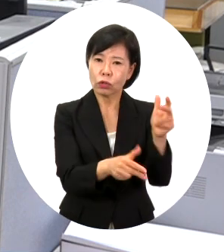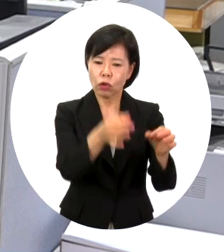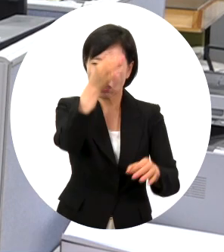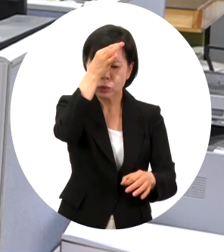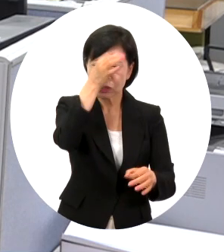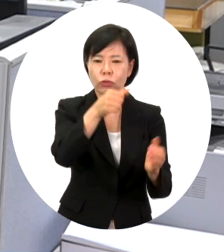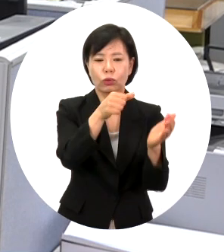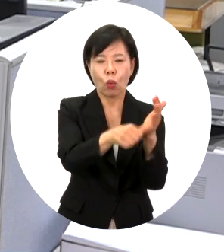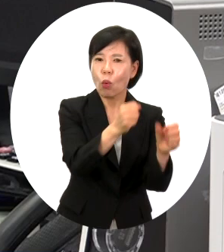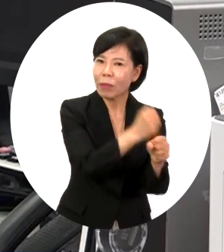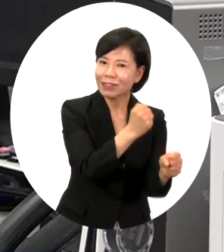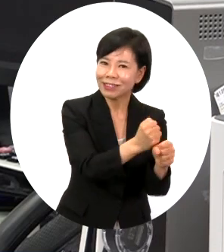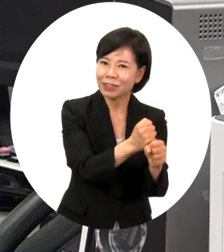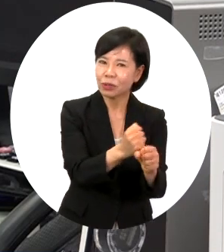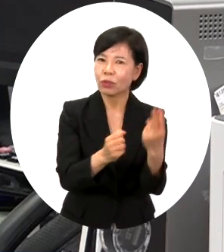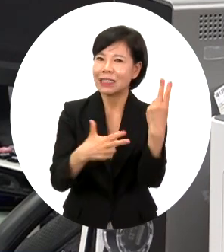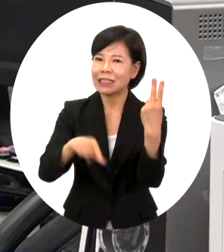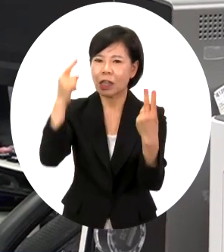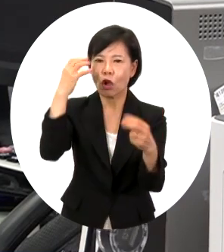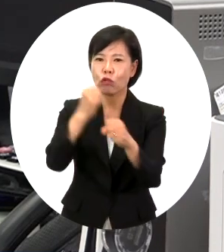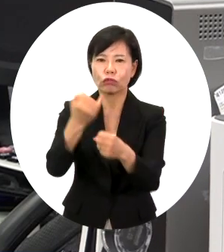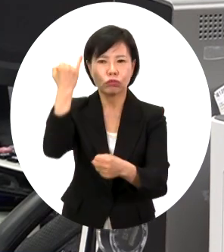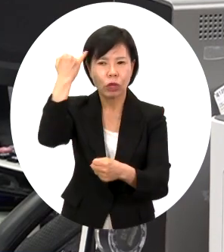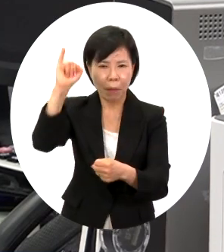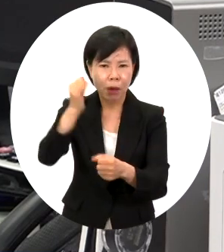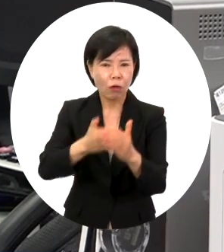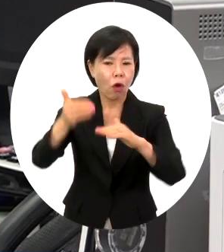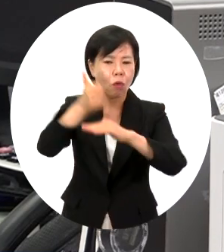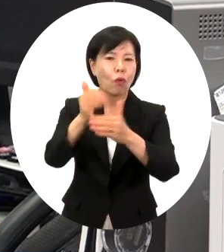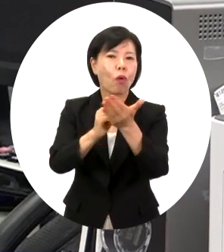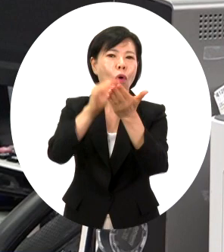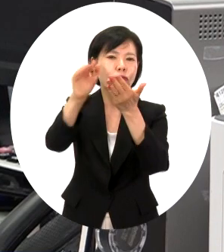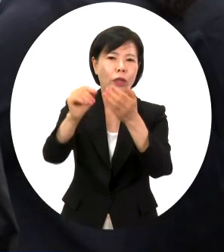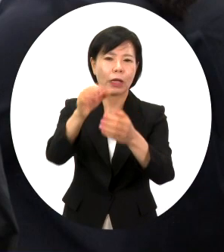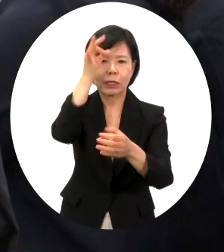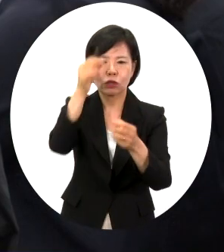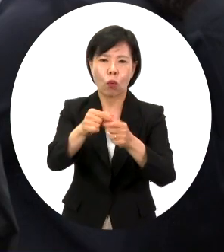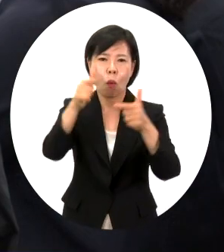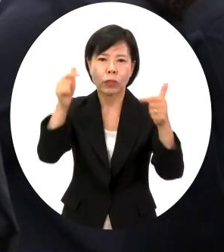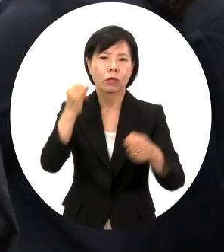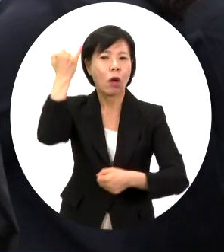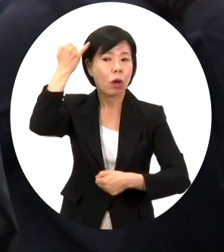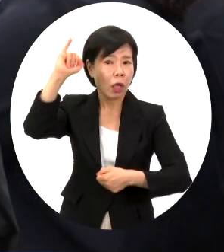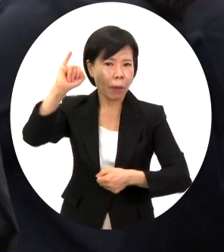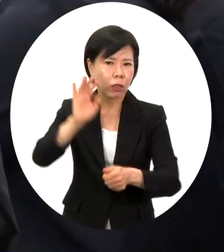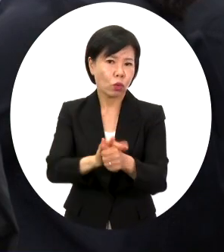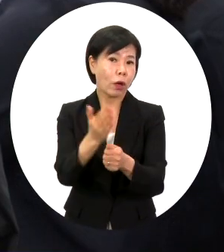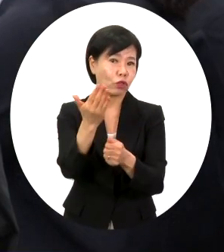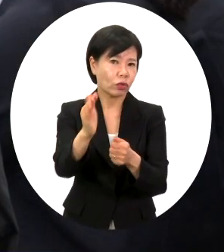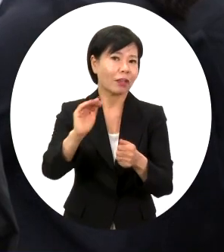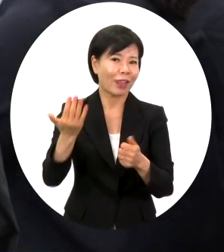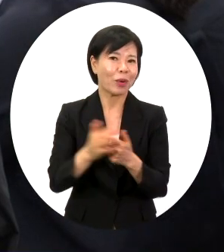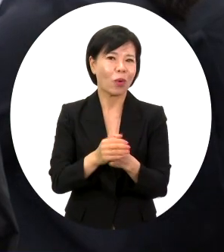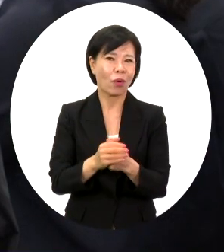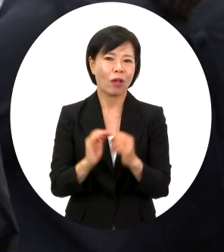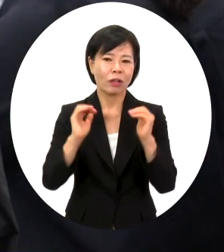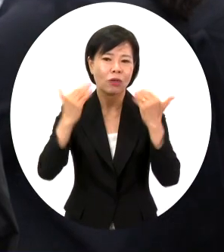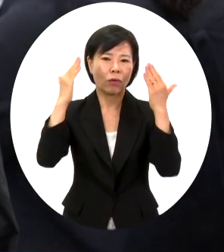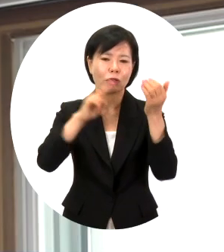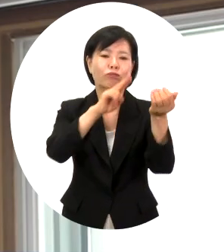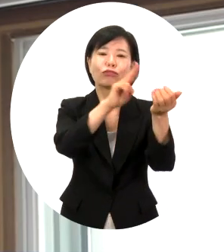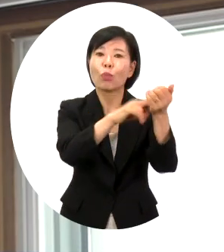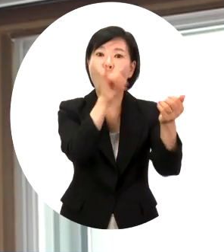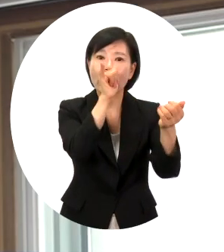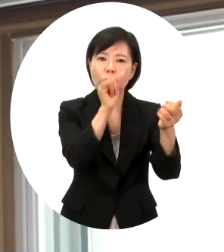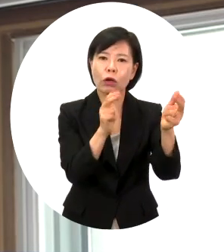지원 기업은 기술 제품 양산화와 1차 연구개발 성공 후 기술 확장 단계의 개발 등을 수행하게 되는데요.